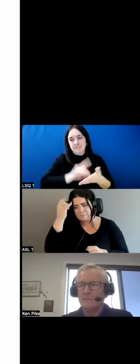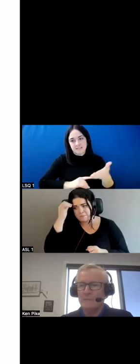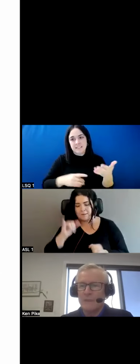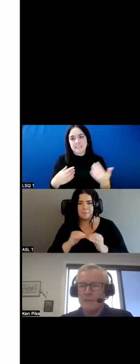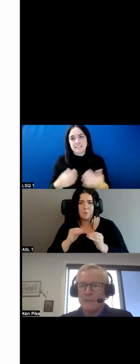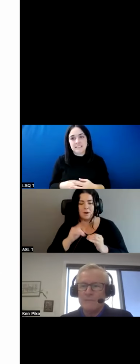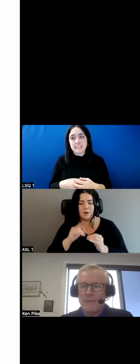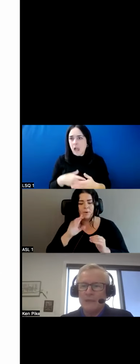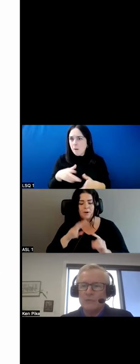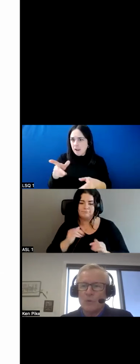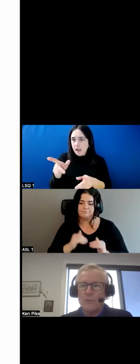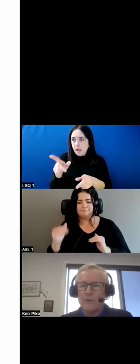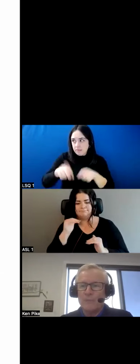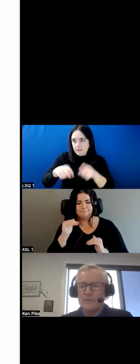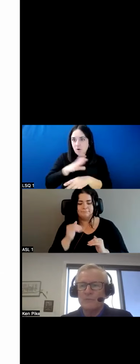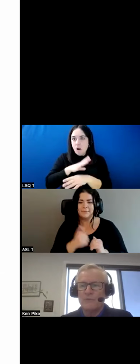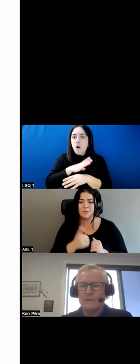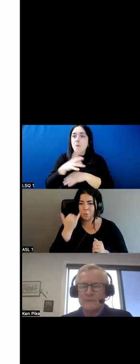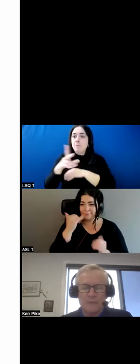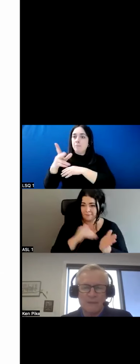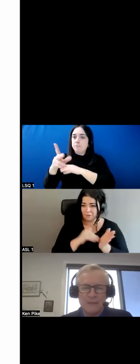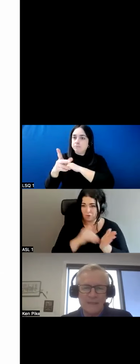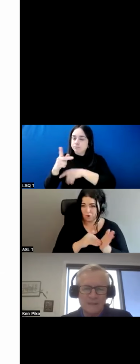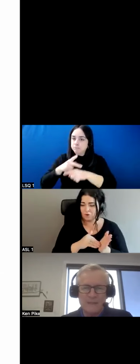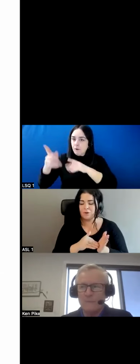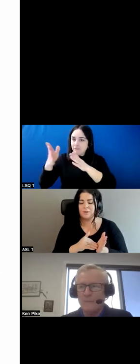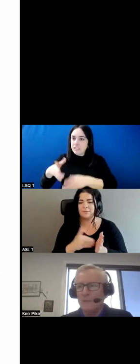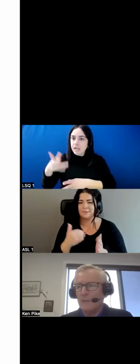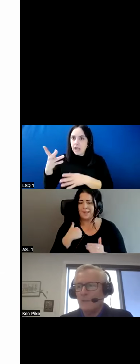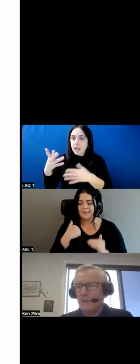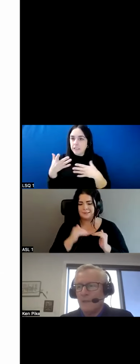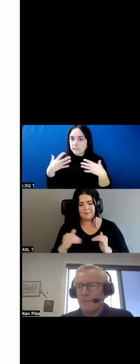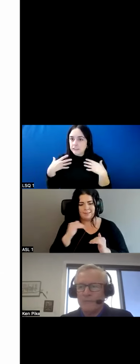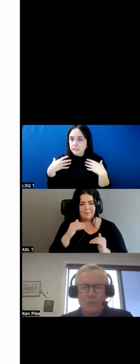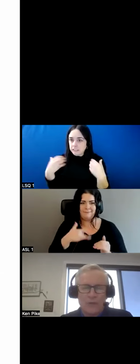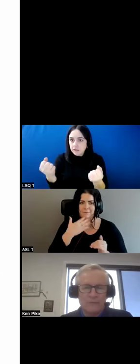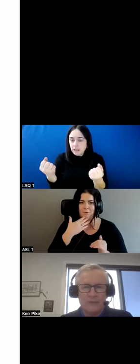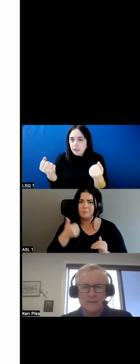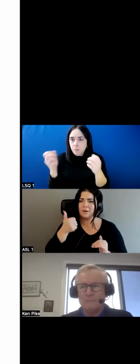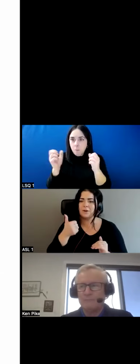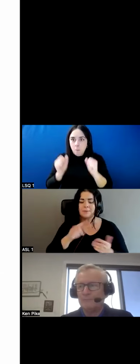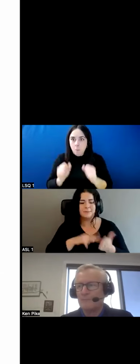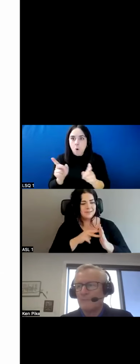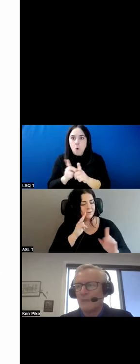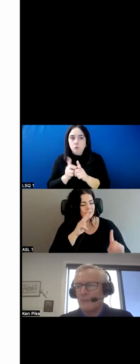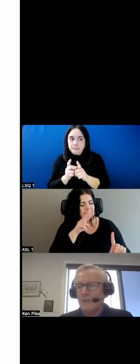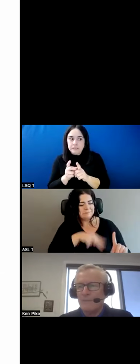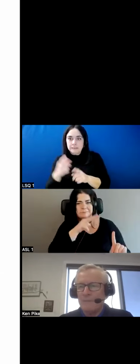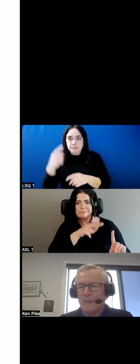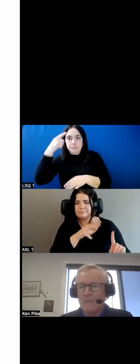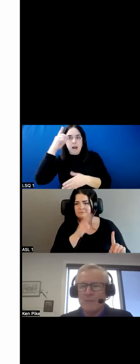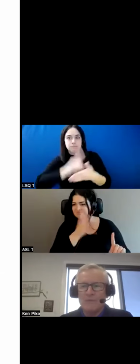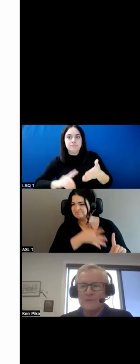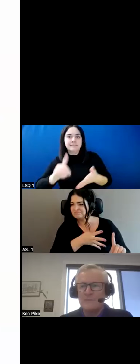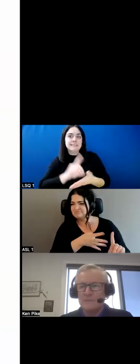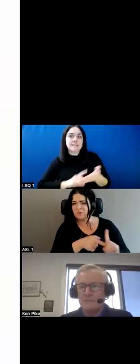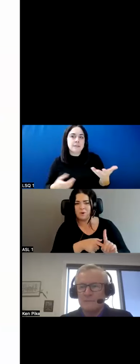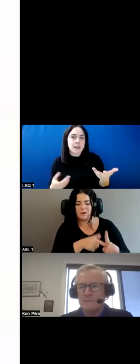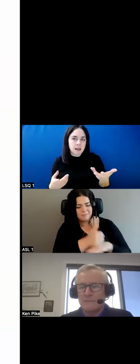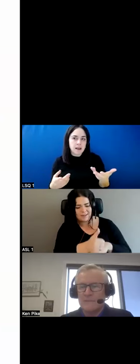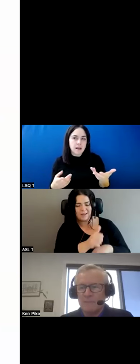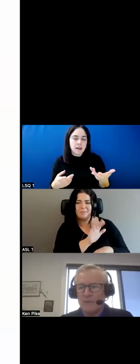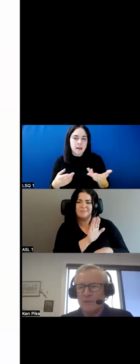les professionnels de la santé. À cause du capacitisme, ils peuvent ignorer ce qu'une personne handicapée leur dit à propos de ses besoins en matière de